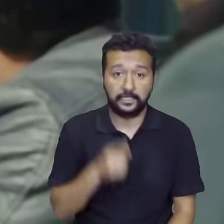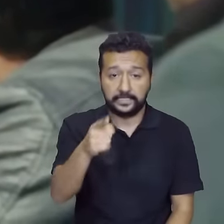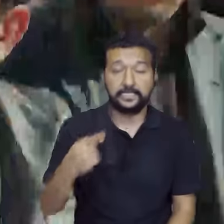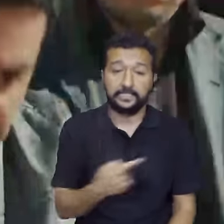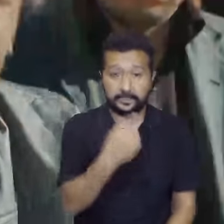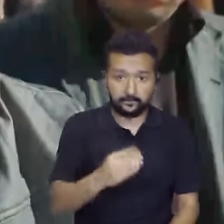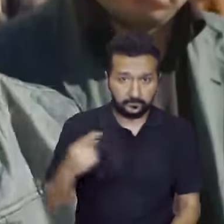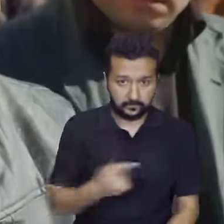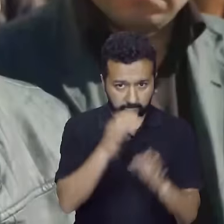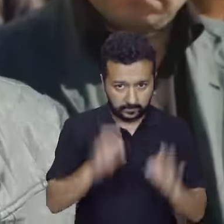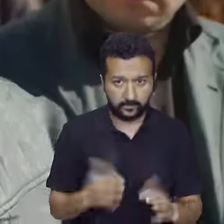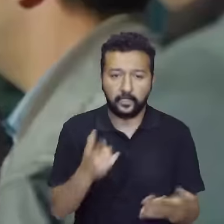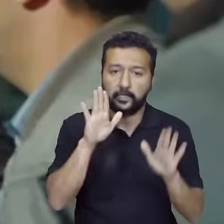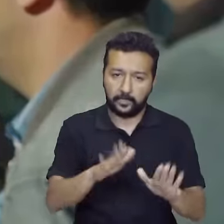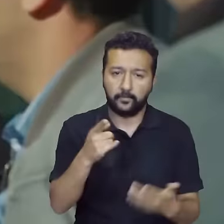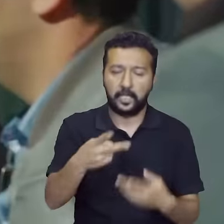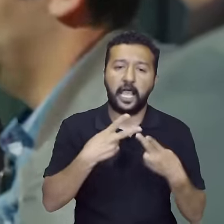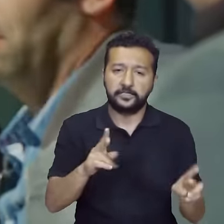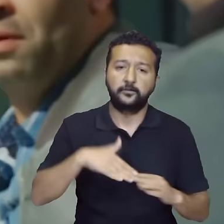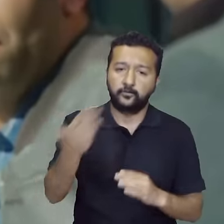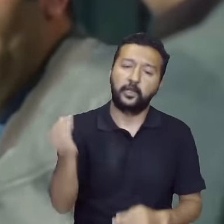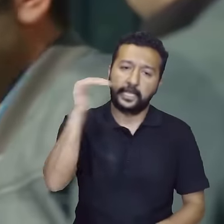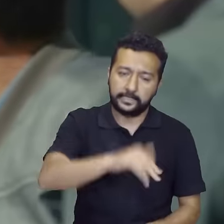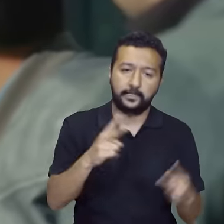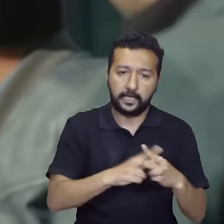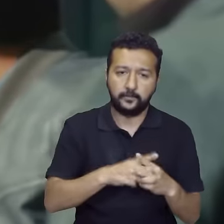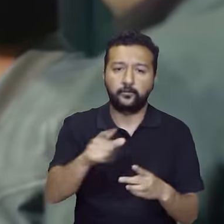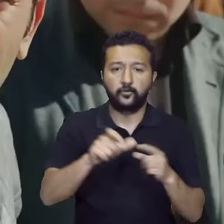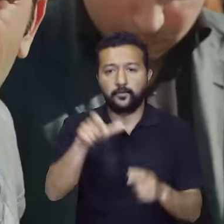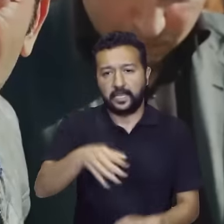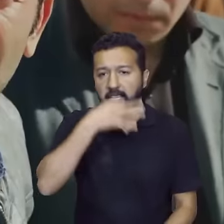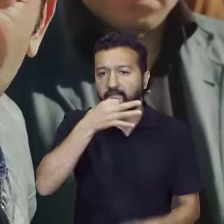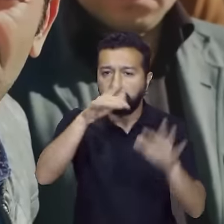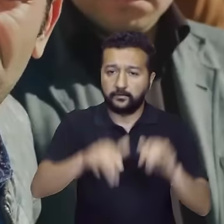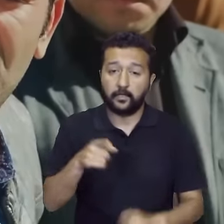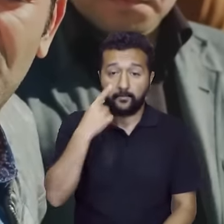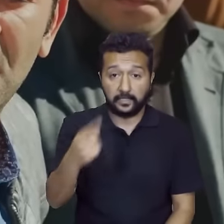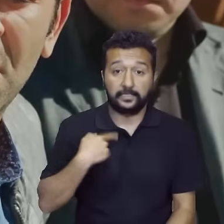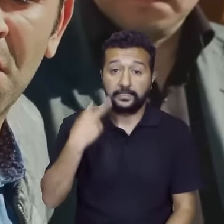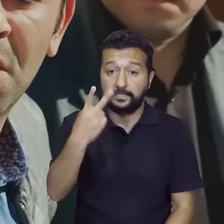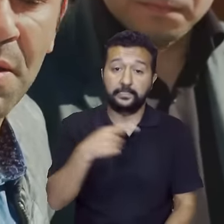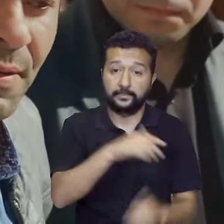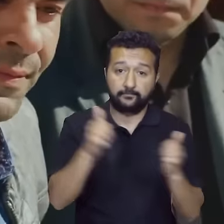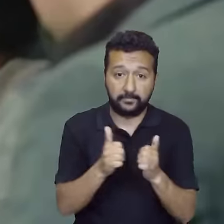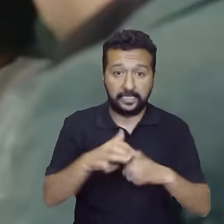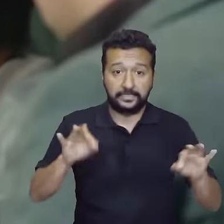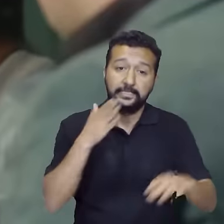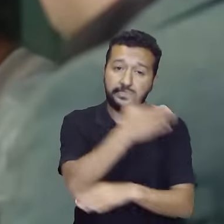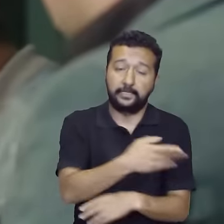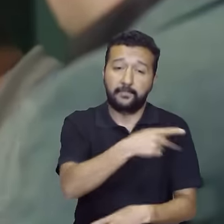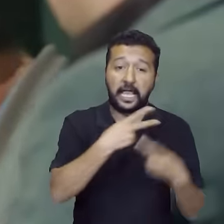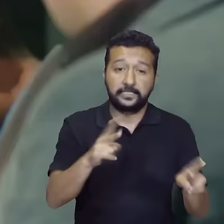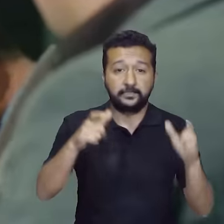Sen şikayetçisin değil mi? Şikayetçiyim tabii. Tamam. Açılıştan sonra gelirsin karakola. Süleyman alır ifadeni. Ama bak biz iki dirhem bir çekirdek hazırlandık.